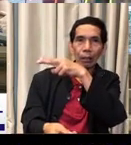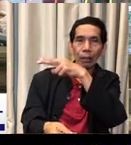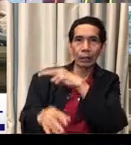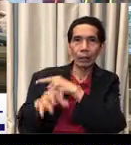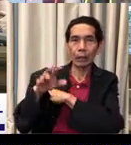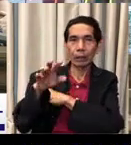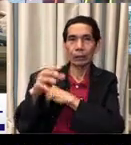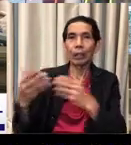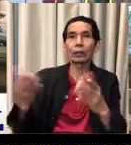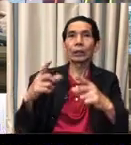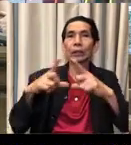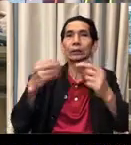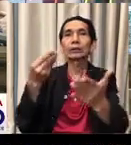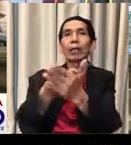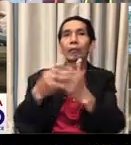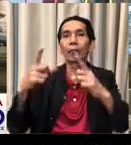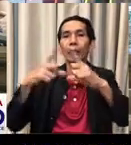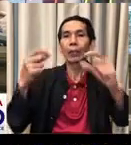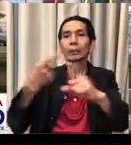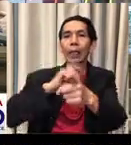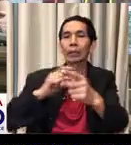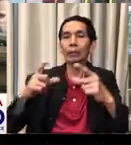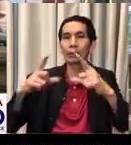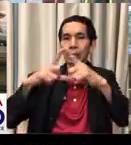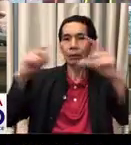487 yung chief. Saan galing tong peran to?